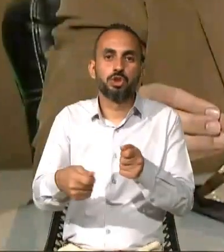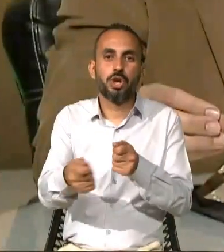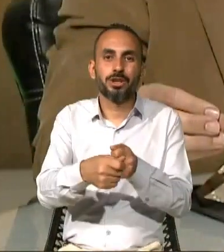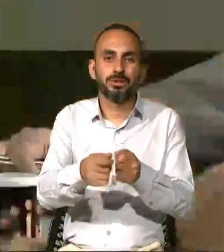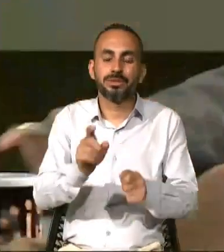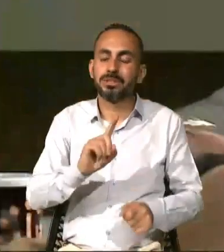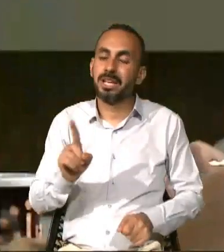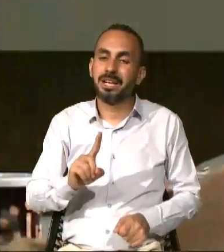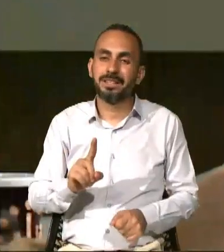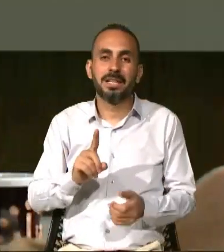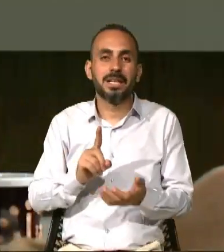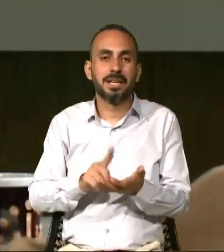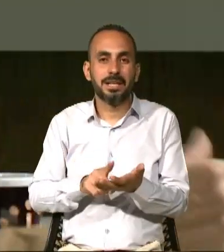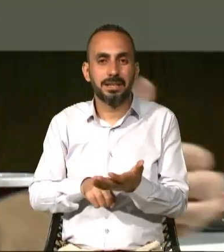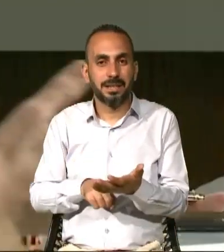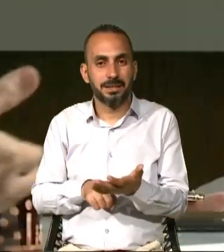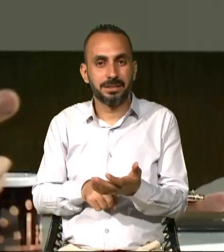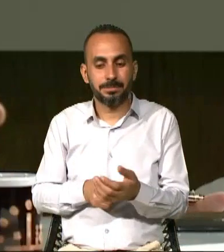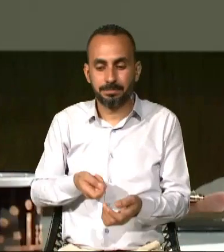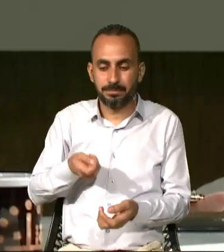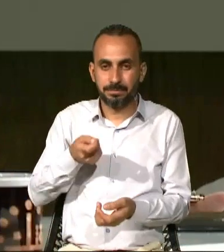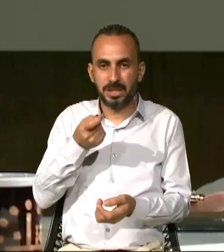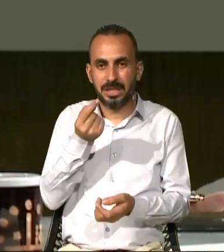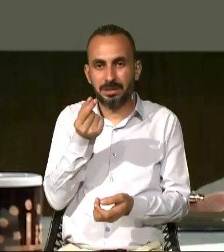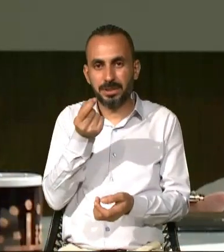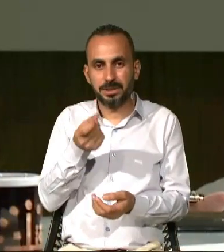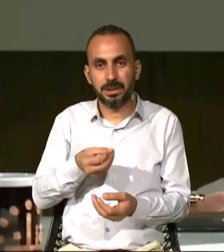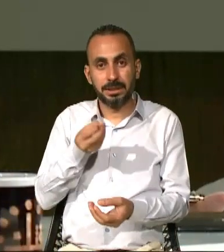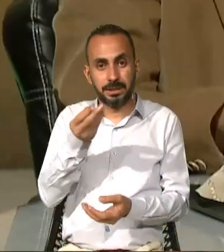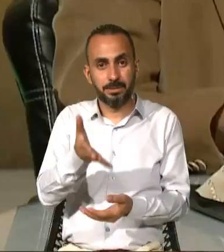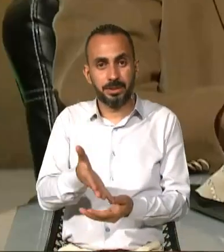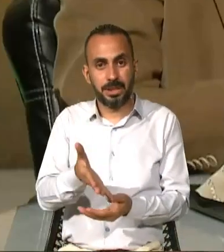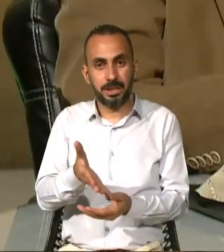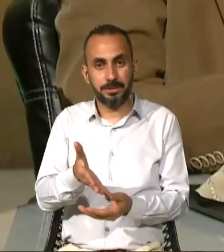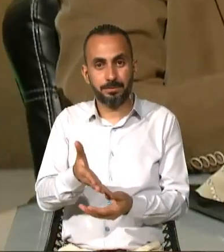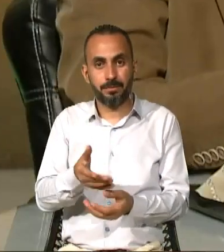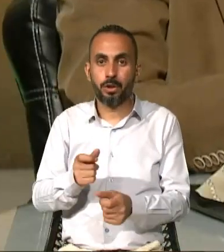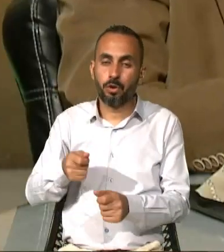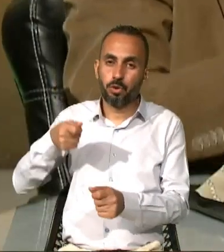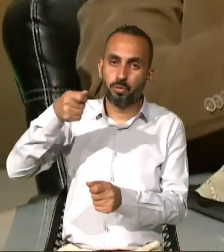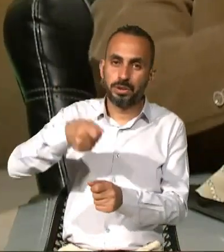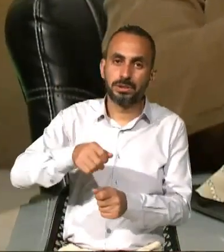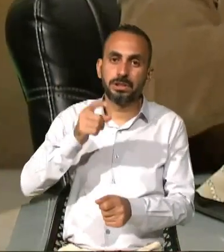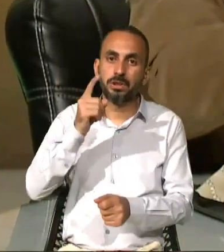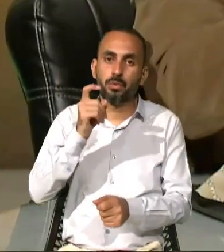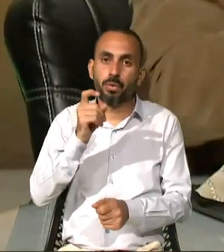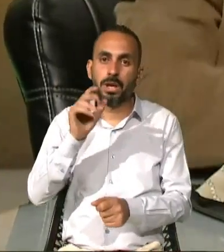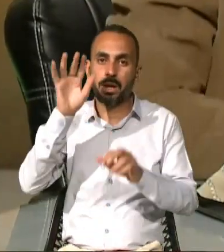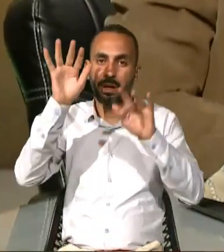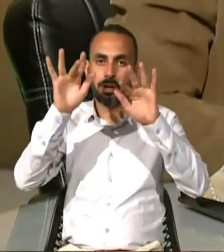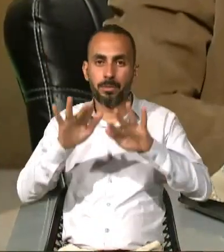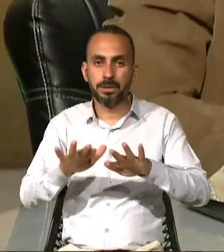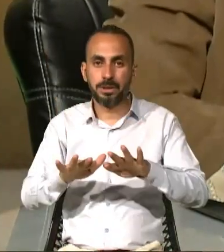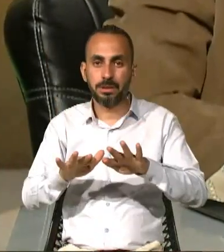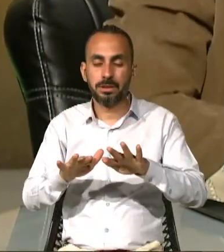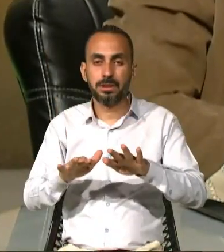لغاية لما يوم الحصاد ده الصبر، ويشوف الزرعة بتاعته بتكبر وتنمو حتى لو قطفها في